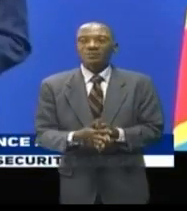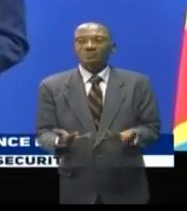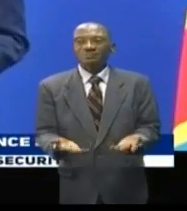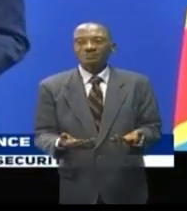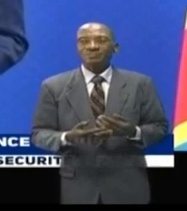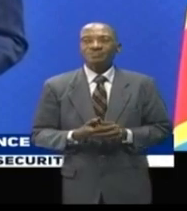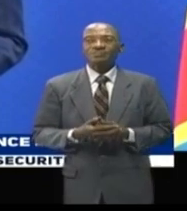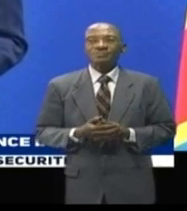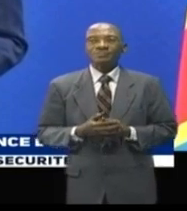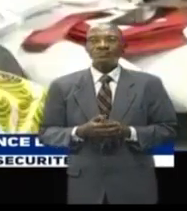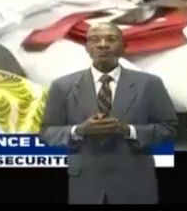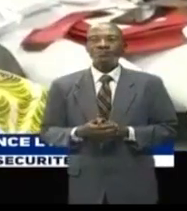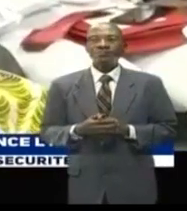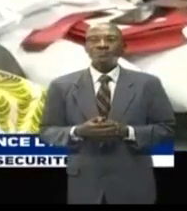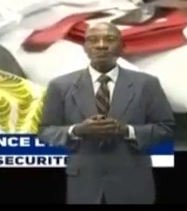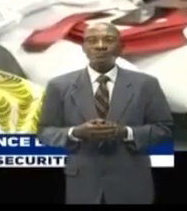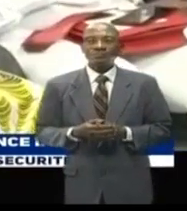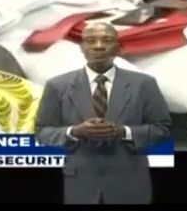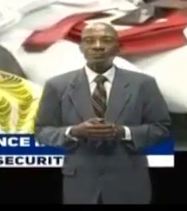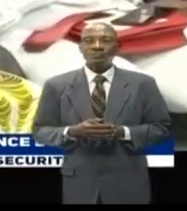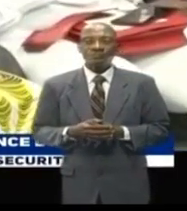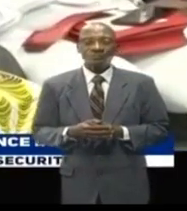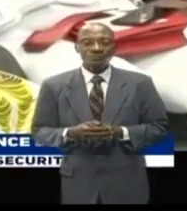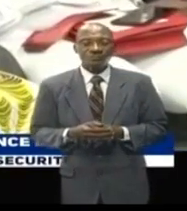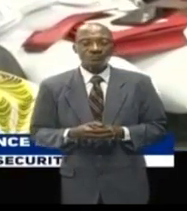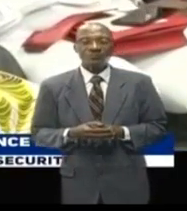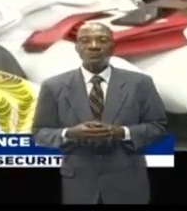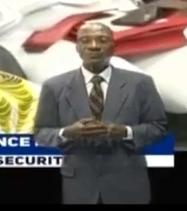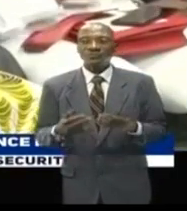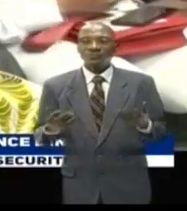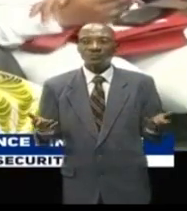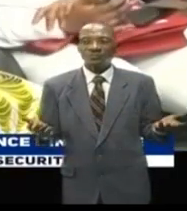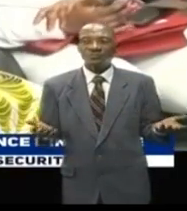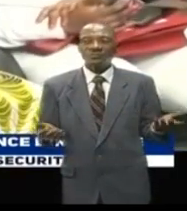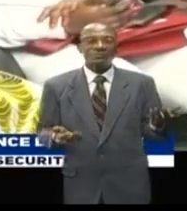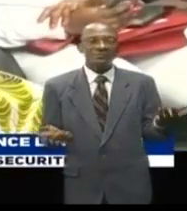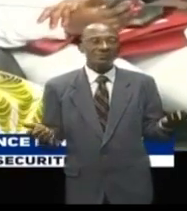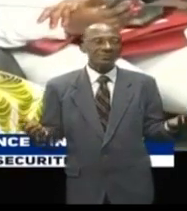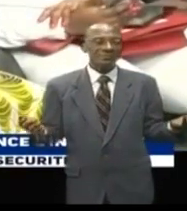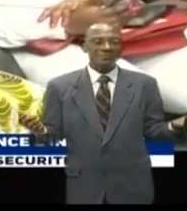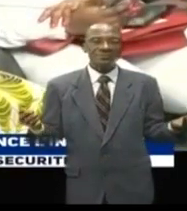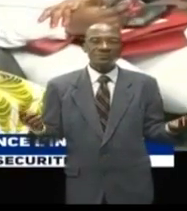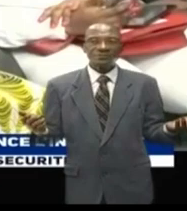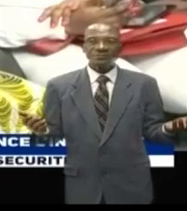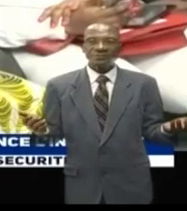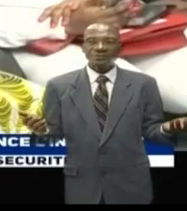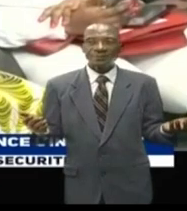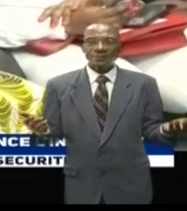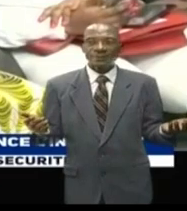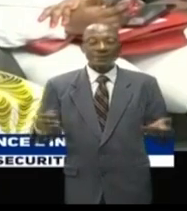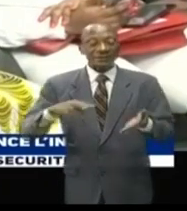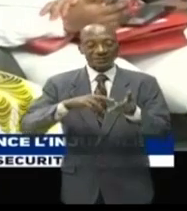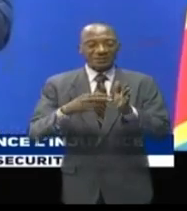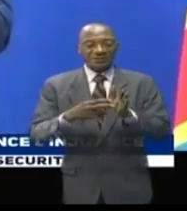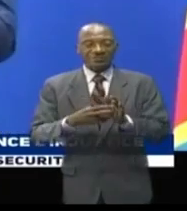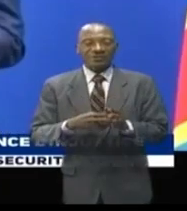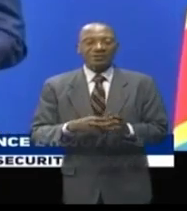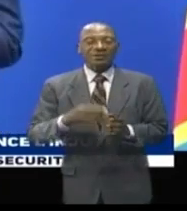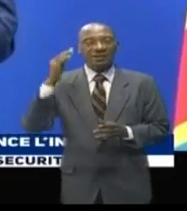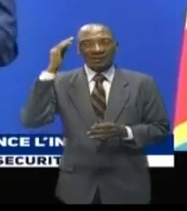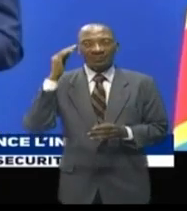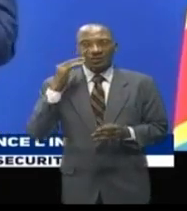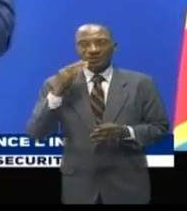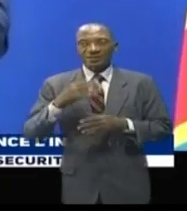responsabilités ils ne savent pas donc ce que nous et ce que nous attendons c'est que cette histoire de